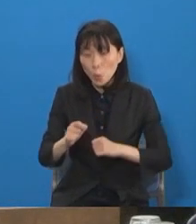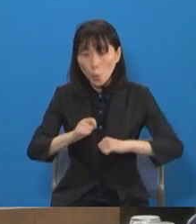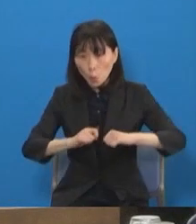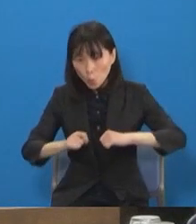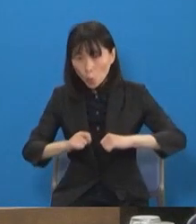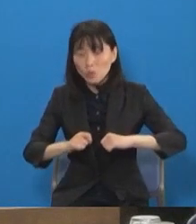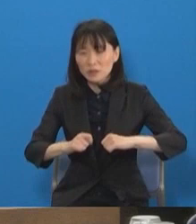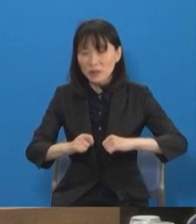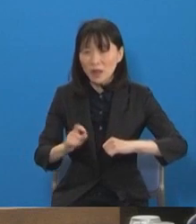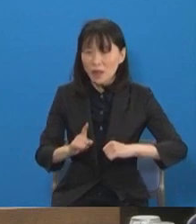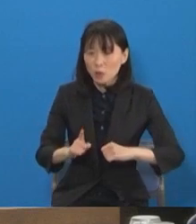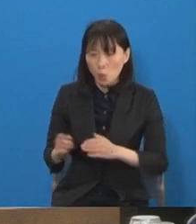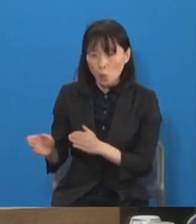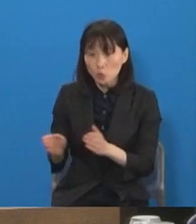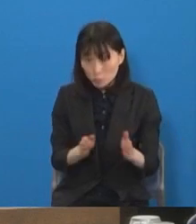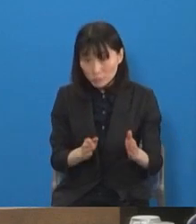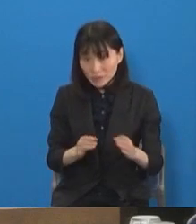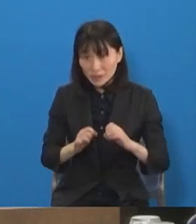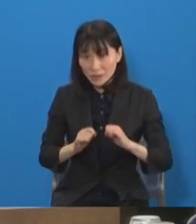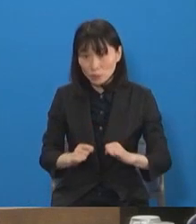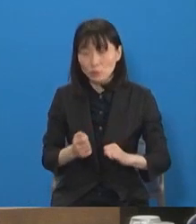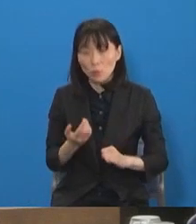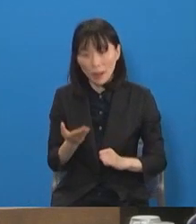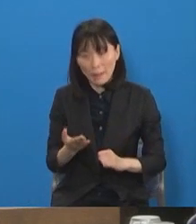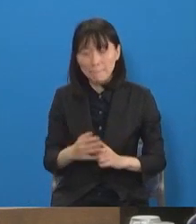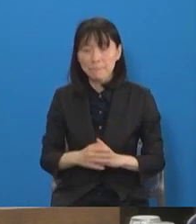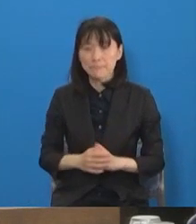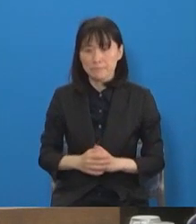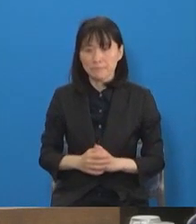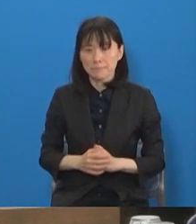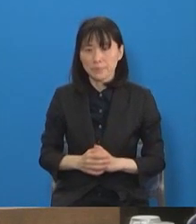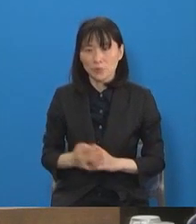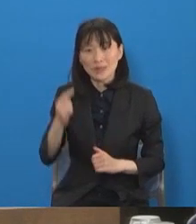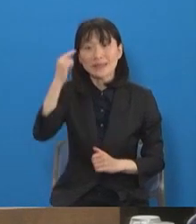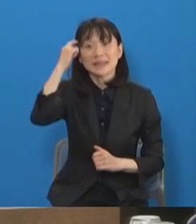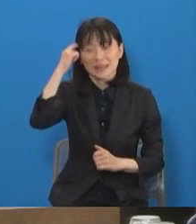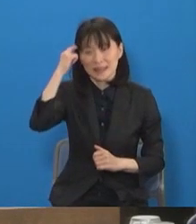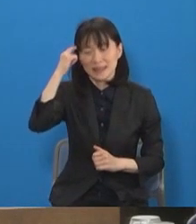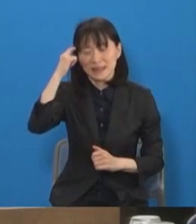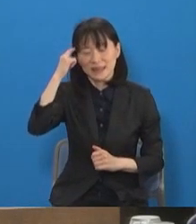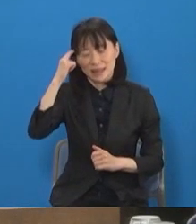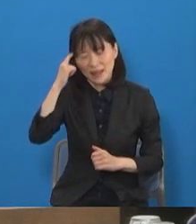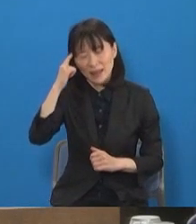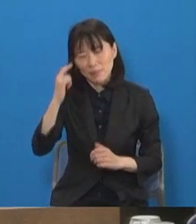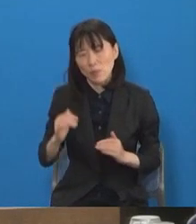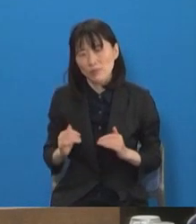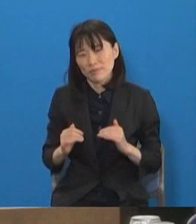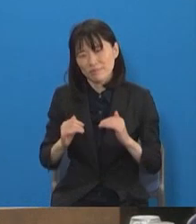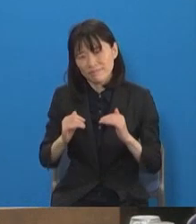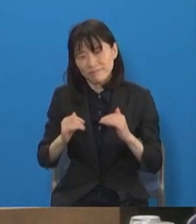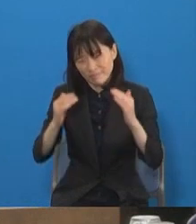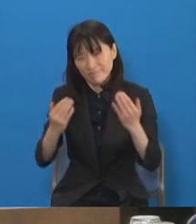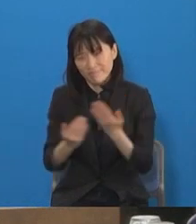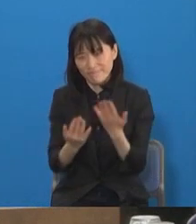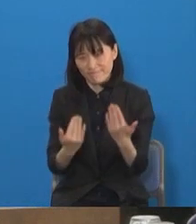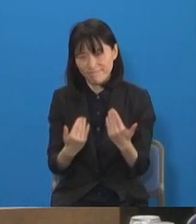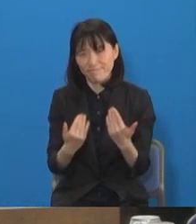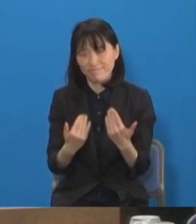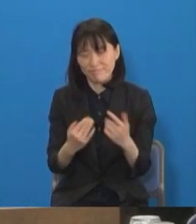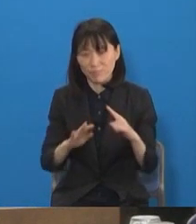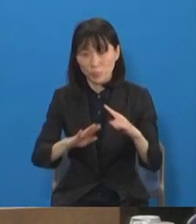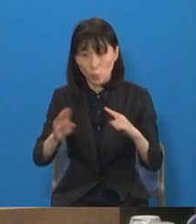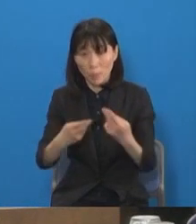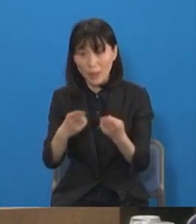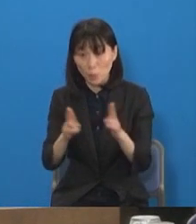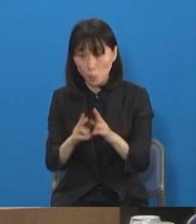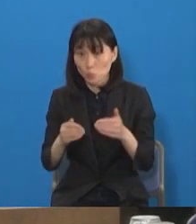し、どう準備をしていくか、この意識が徐々に高まってきています。公明党の